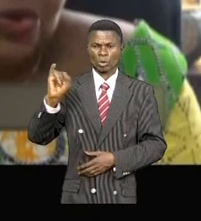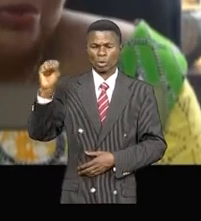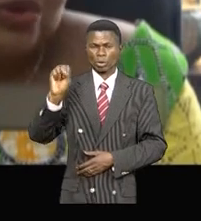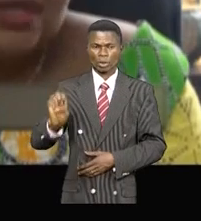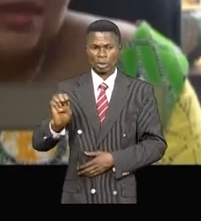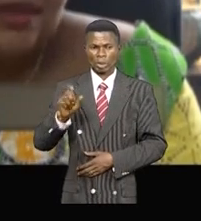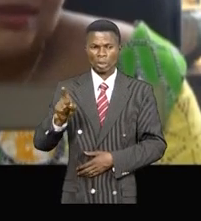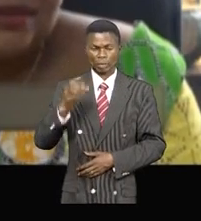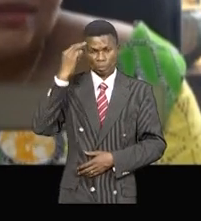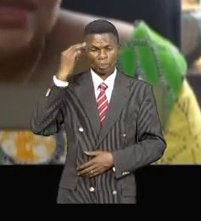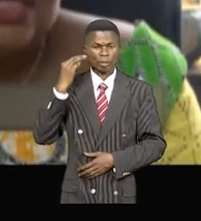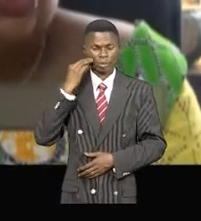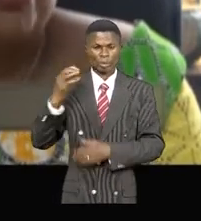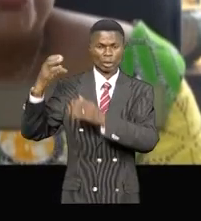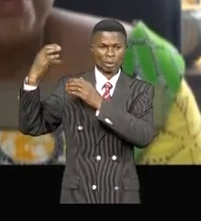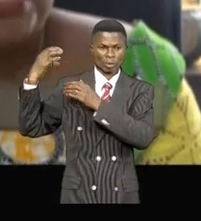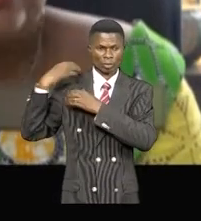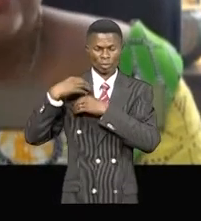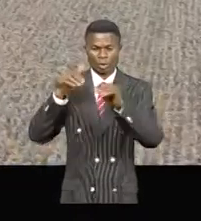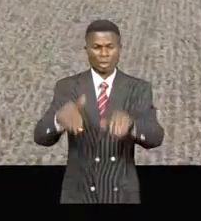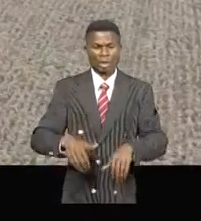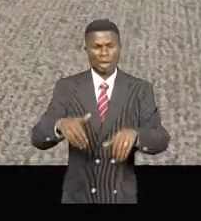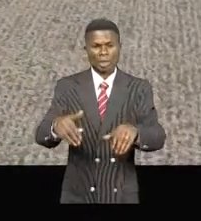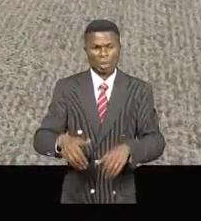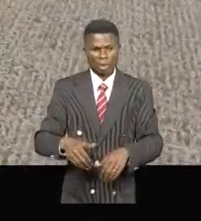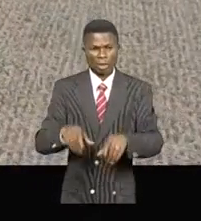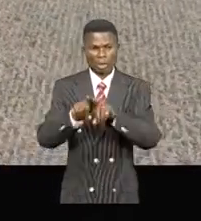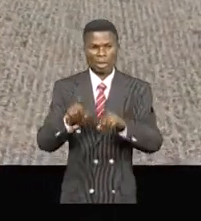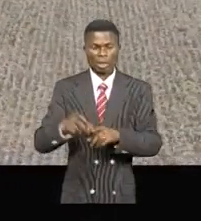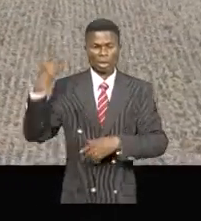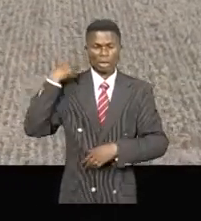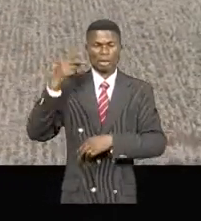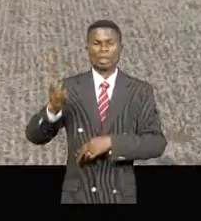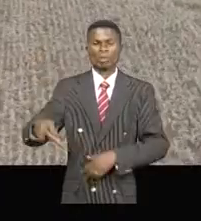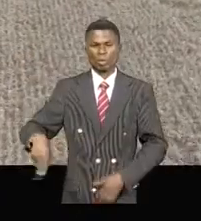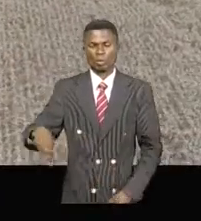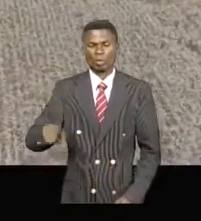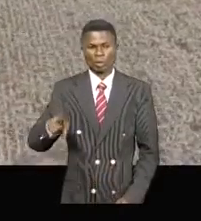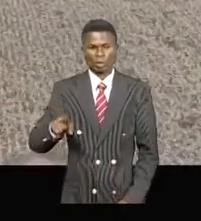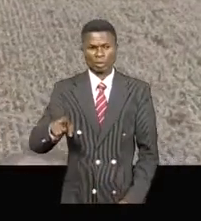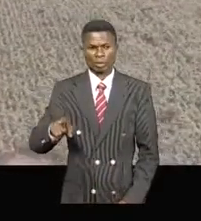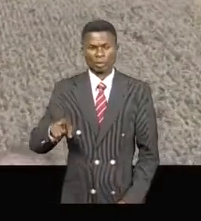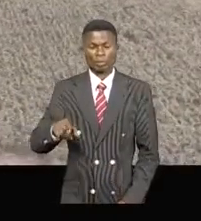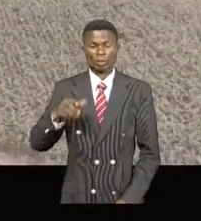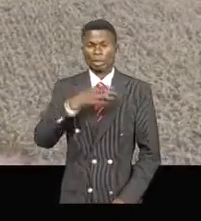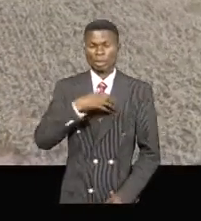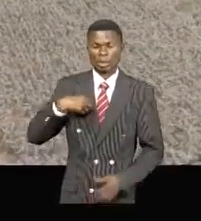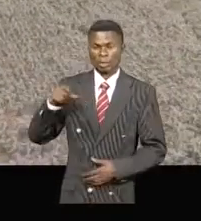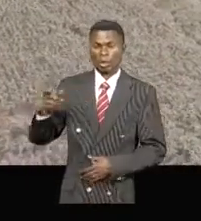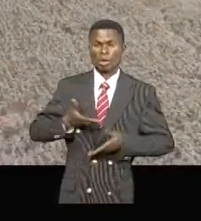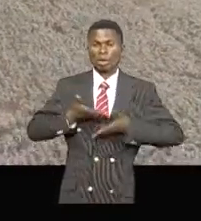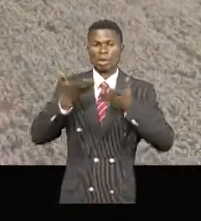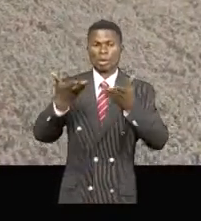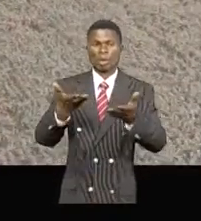Mweleshi, ministre en charge de l'agriculture et députée provinciale. Cette dernière a proposé